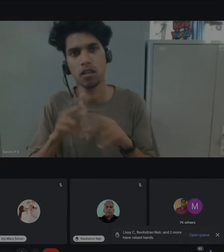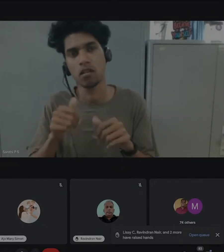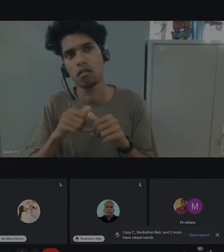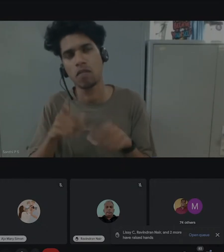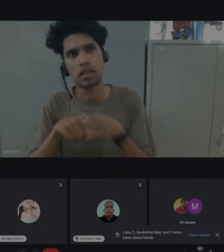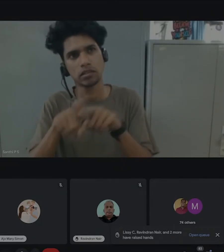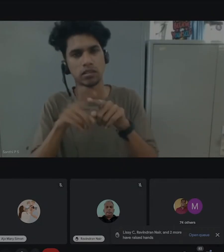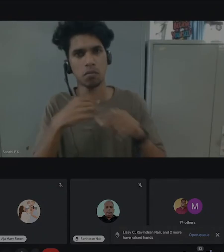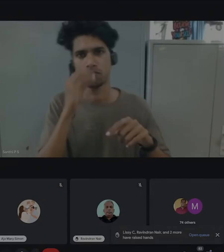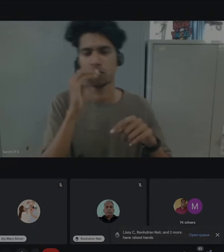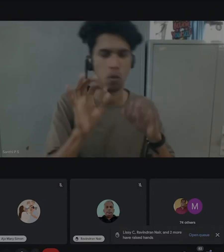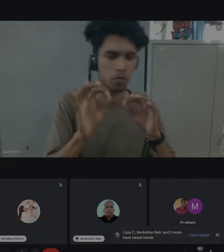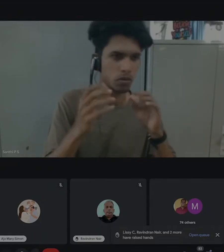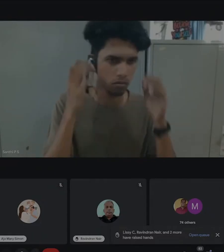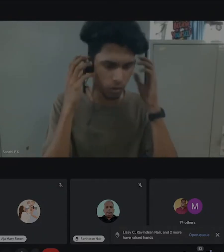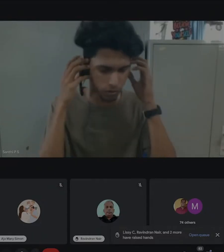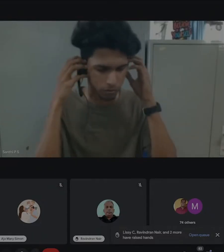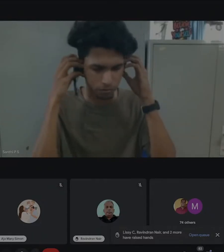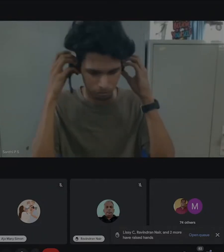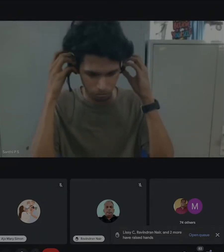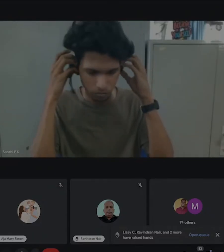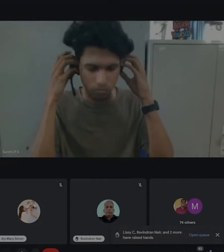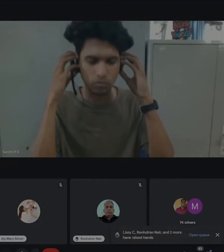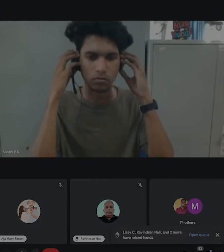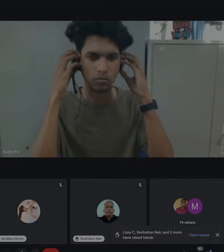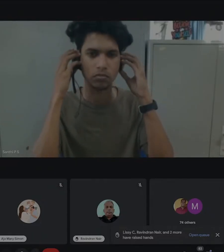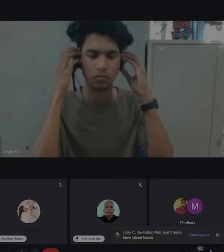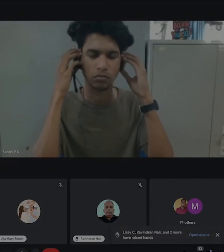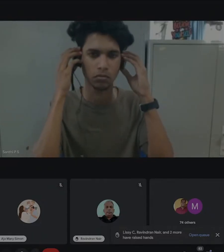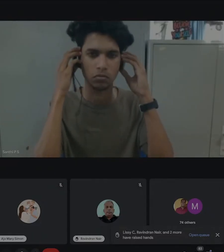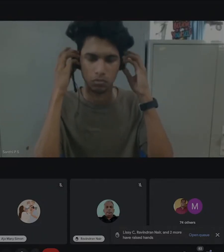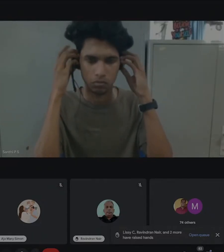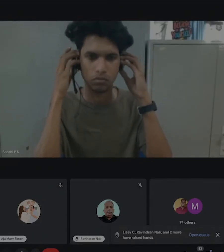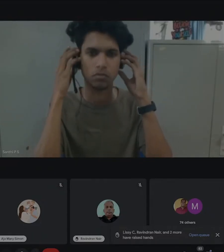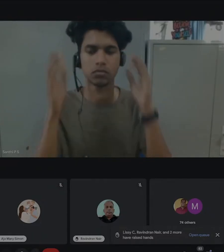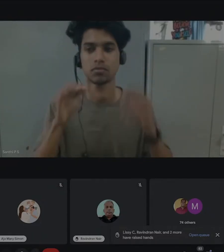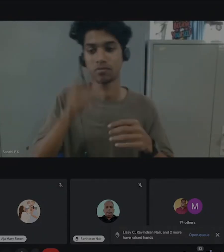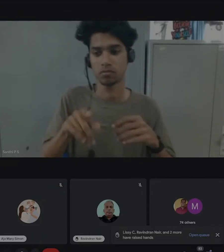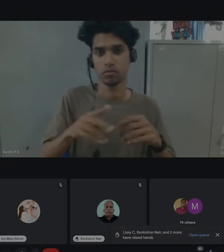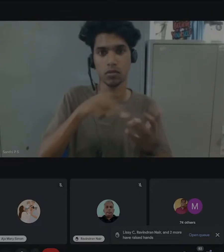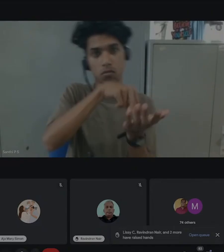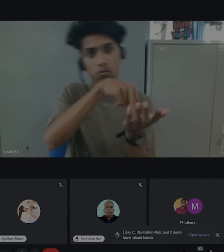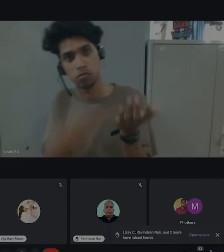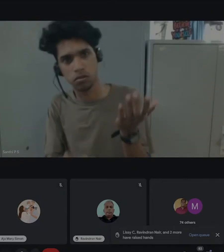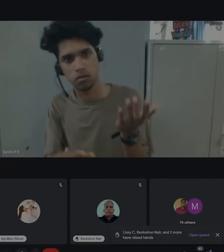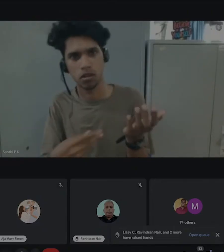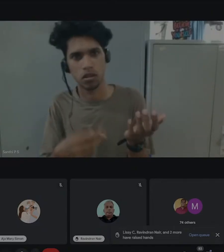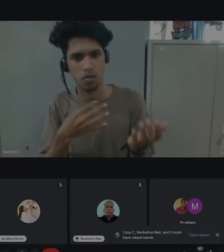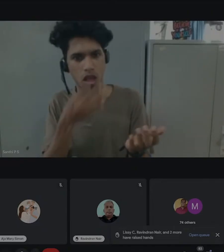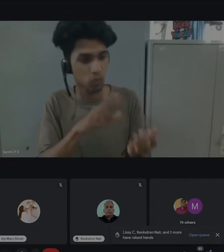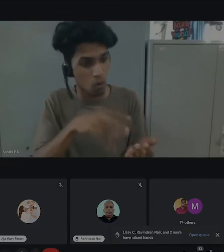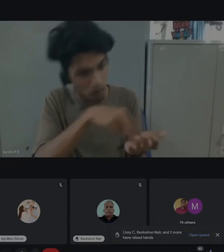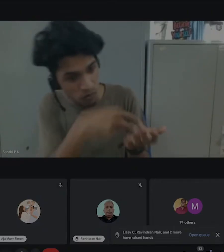ഉദാഹരണം പറയുകയാണെന്നുണ്ടെങ്കിൽ ഇപ്പൊ കുഞ്ഞ് ഇപ്പൊ നമ്മൾ പറയാണ് മോൻ വീഴുമ്പോഴത്തേക്ക് നമ്മൾ പറയാം അയ്യോ മോനെ വീണോ എന്ന് ചോദിക്കുന്നു. അപ്പൊ കുഞ്ഞും അയ്യോ മോനെ